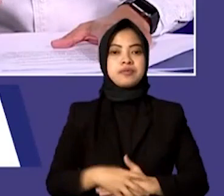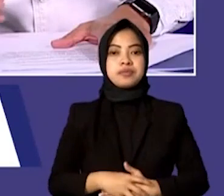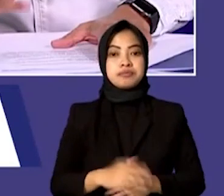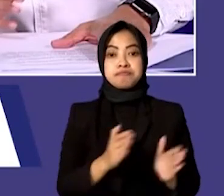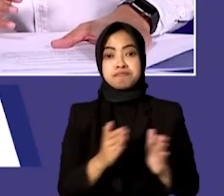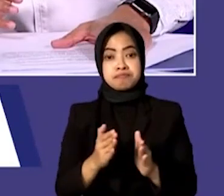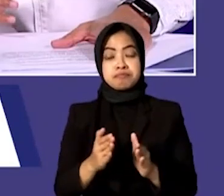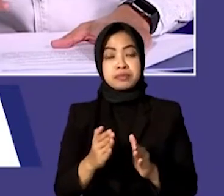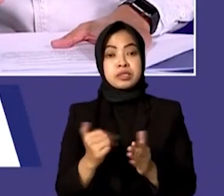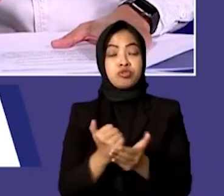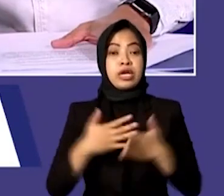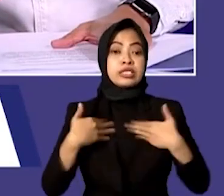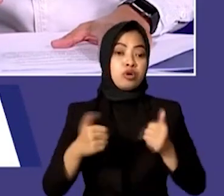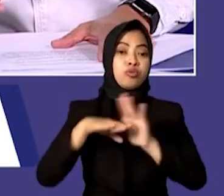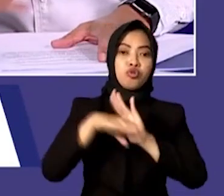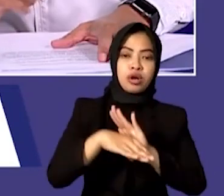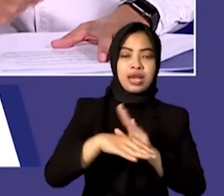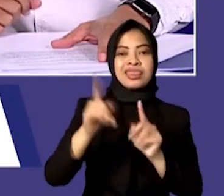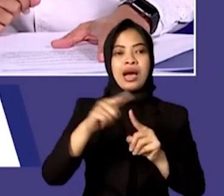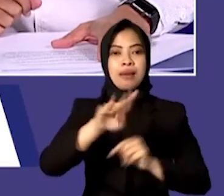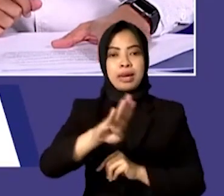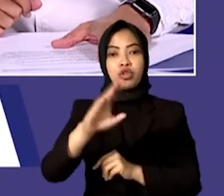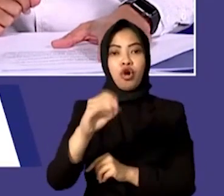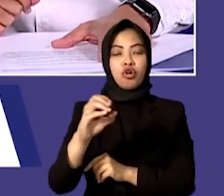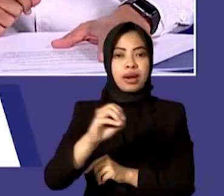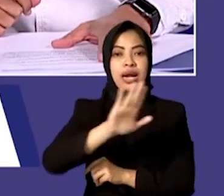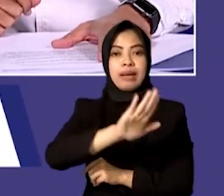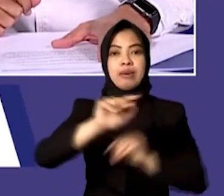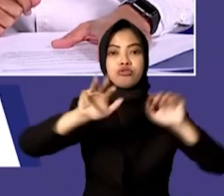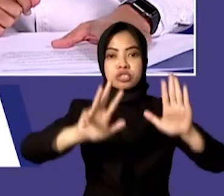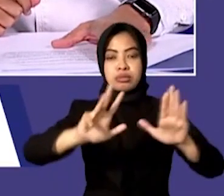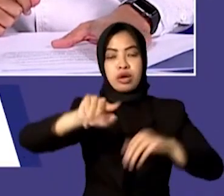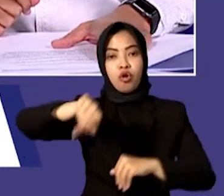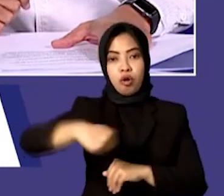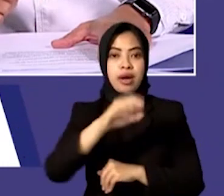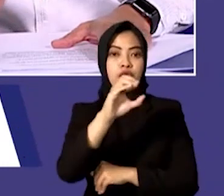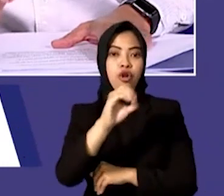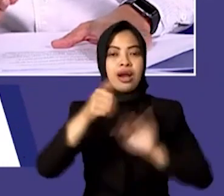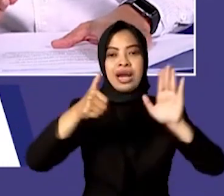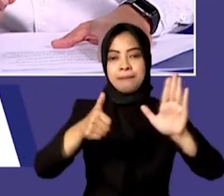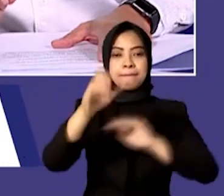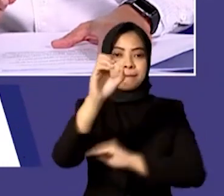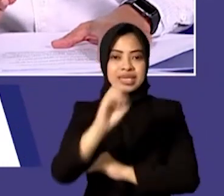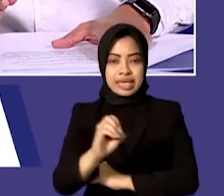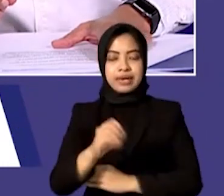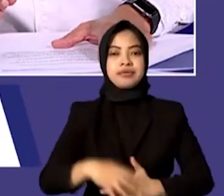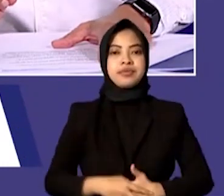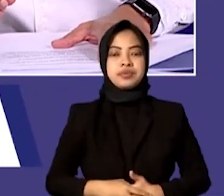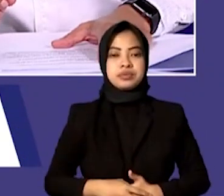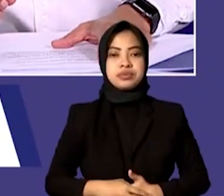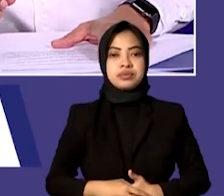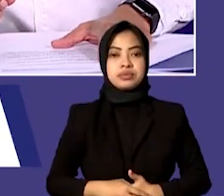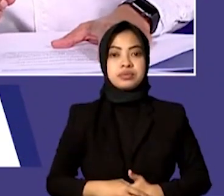kemudian menurun pada tanggal 4 Oktober menjadi 59,60 enam persen